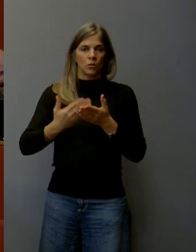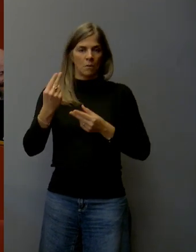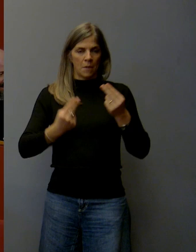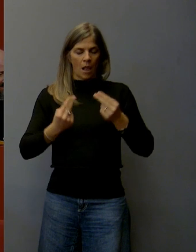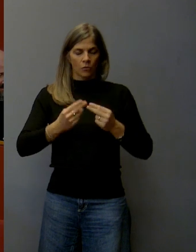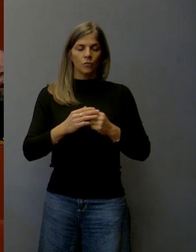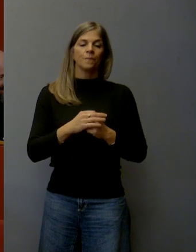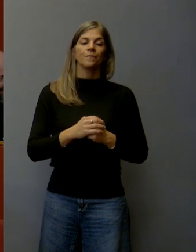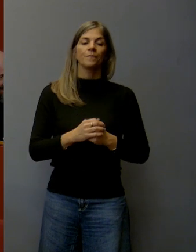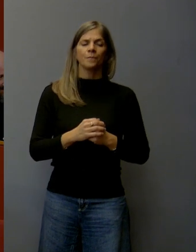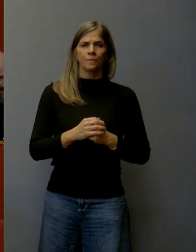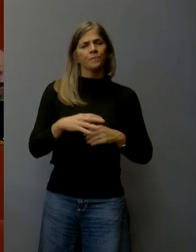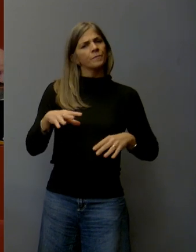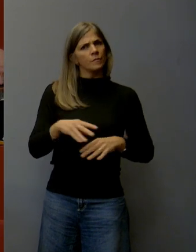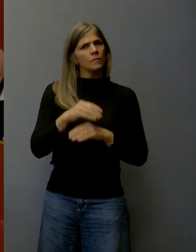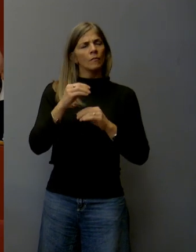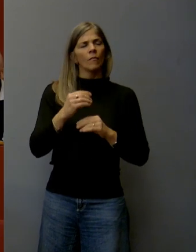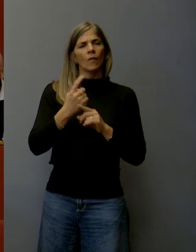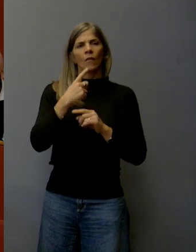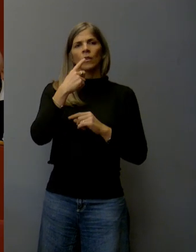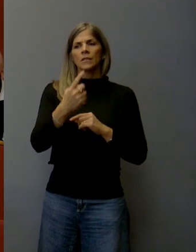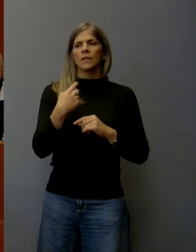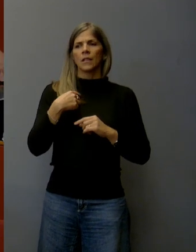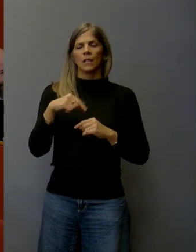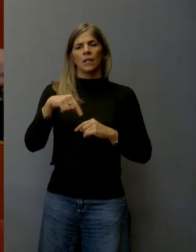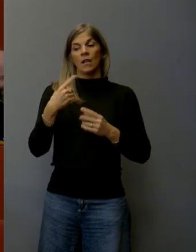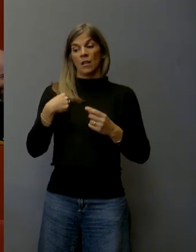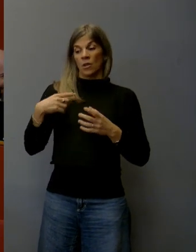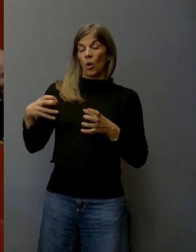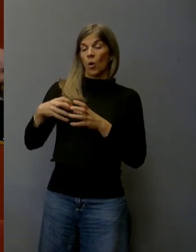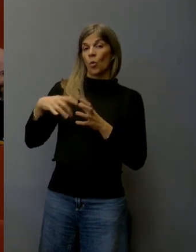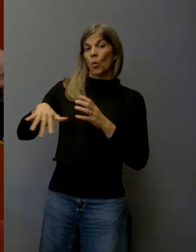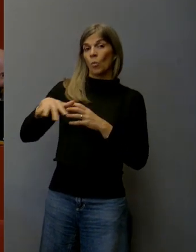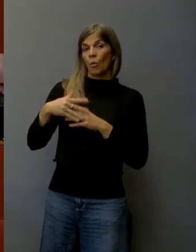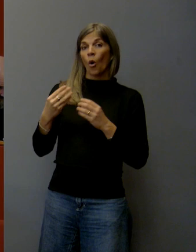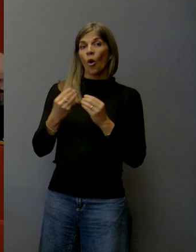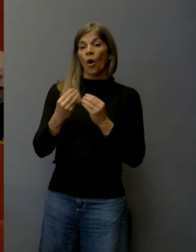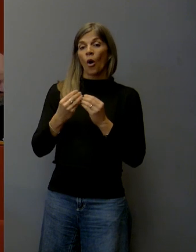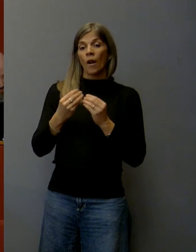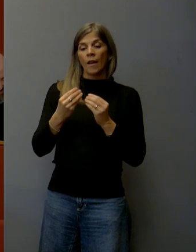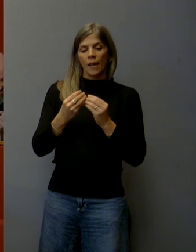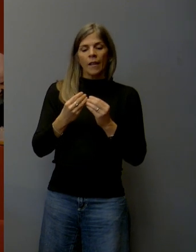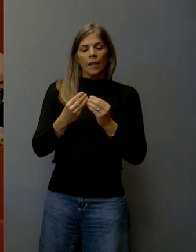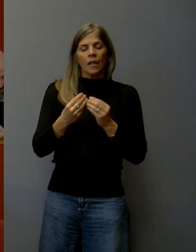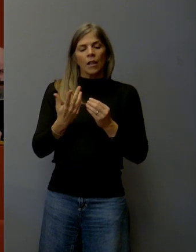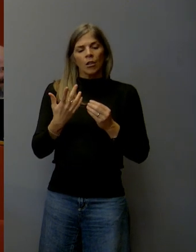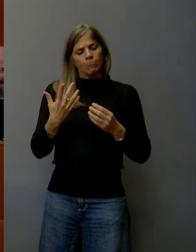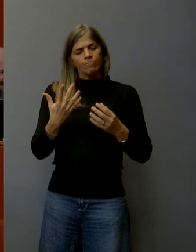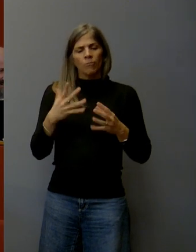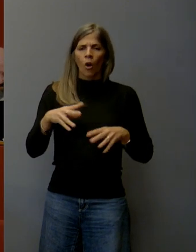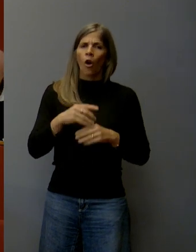che ho avuto abbiamo avuto quei colleghi nel cercare di fare il nostro dovere cioè di